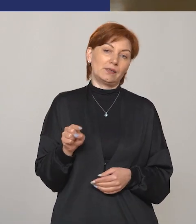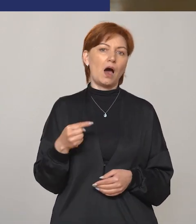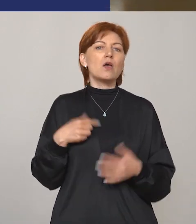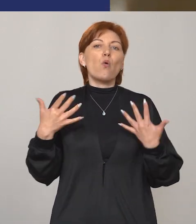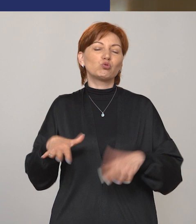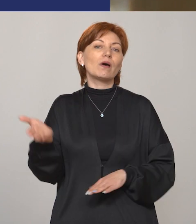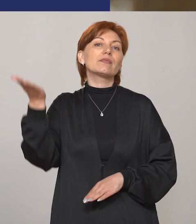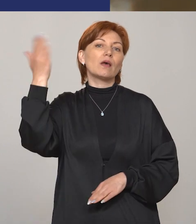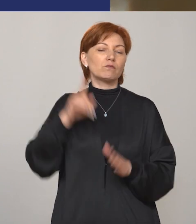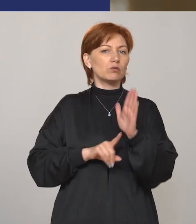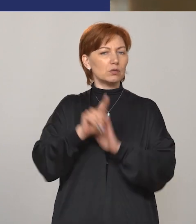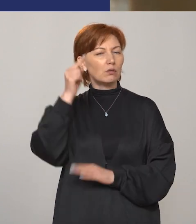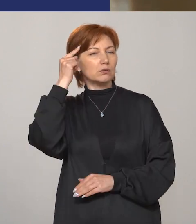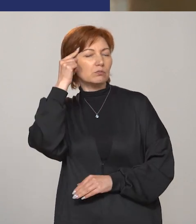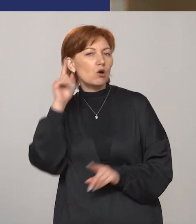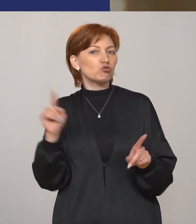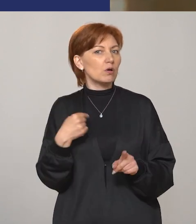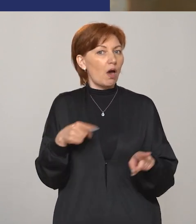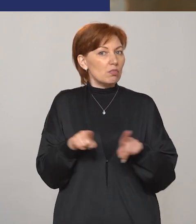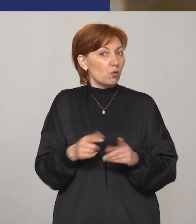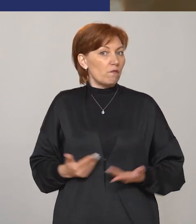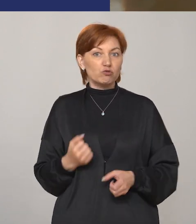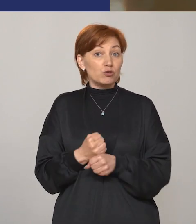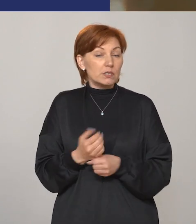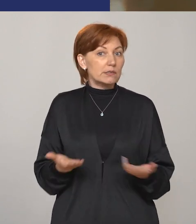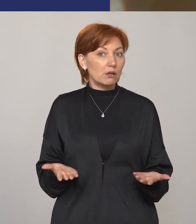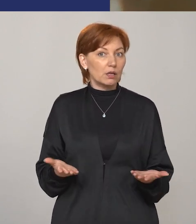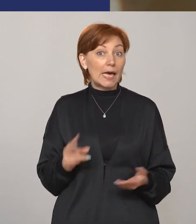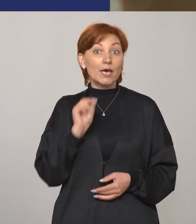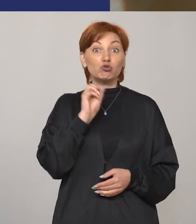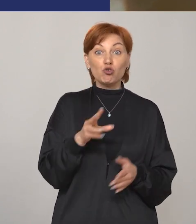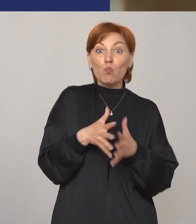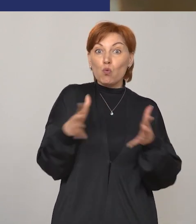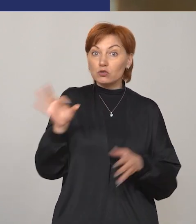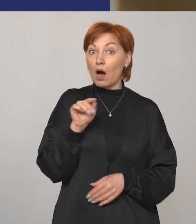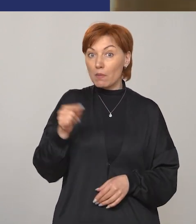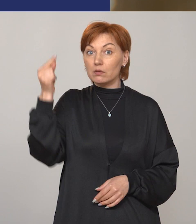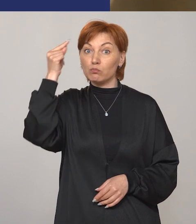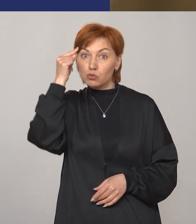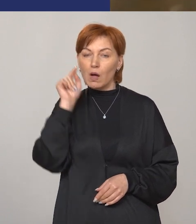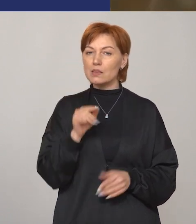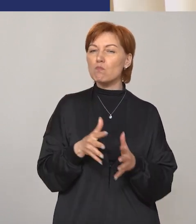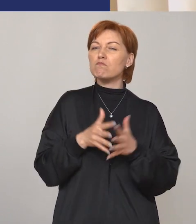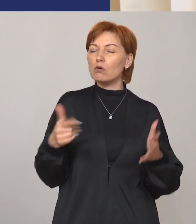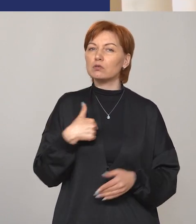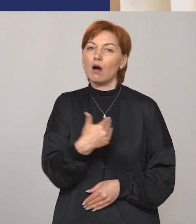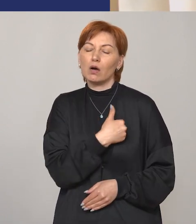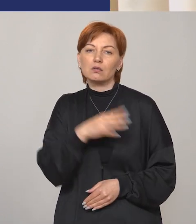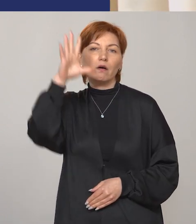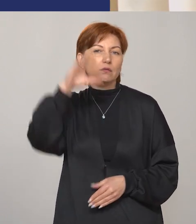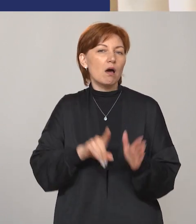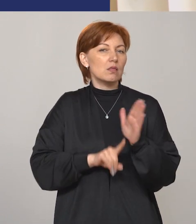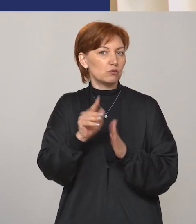я уже давно стал задумываться, что я такого в жизни сделал. И чем больше я об этом думал, тем больше мне хотелось начать все